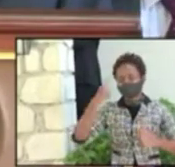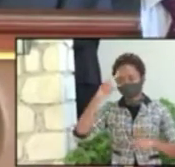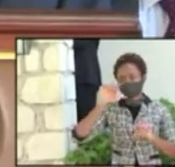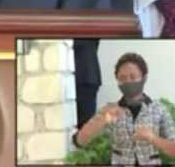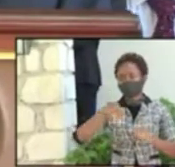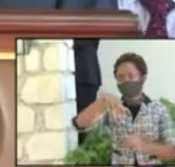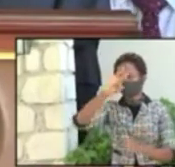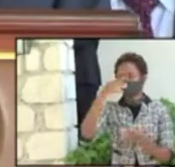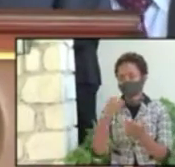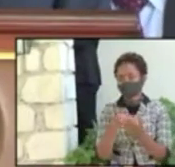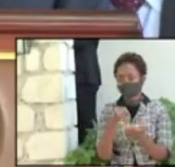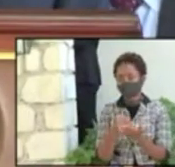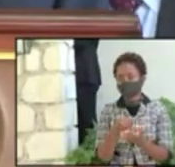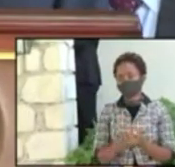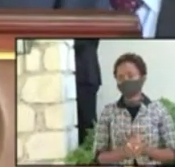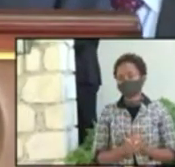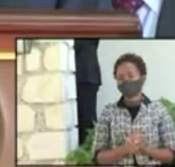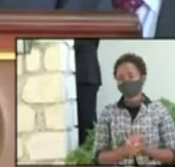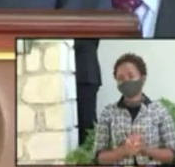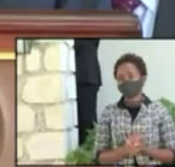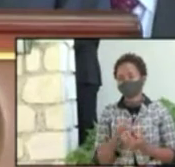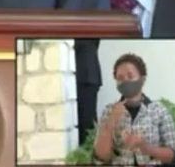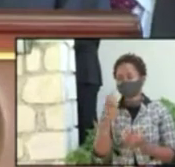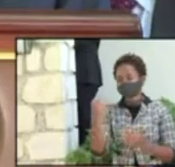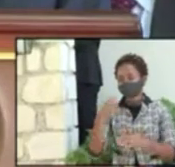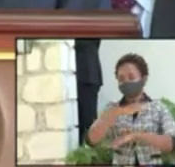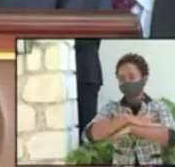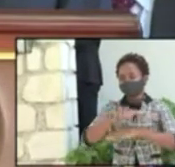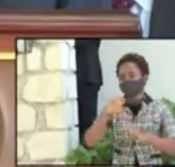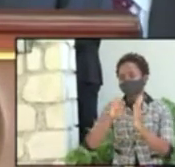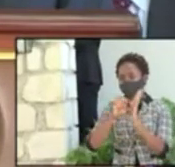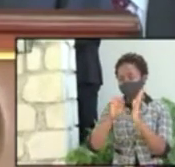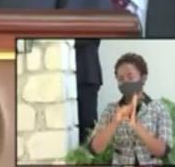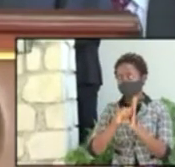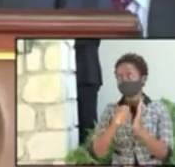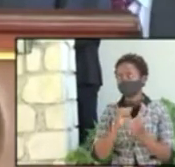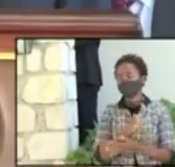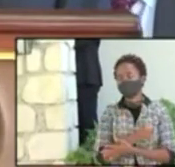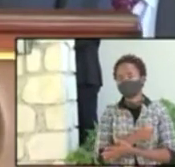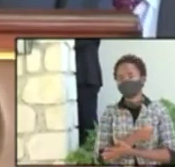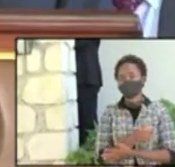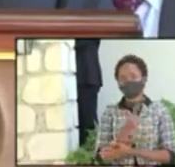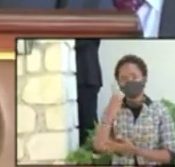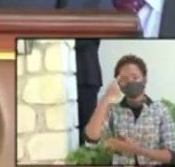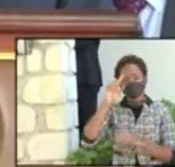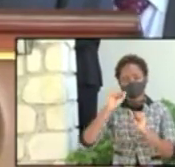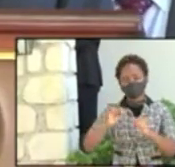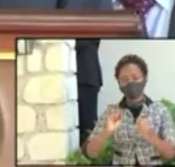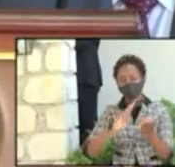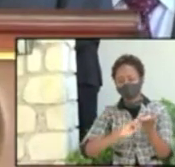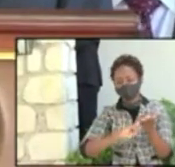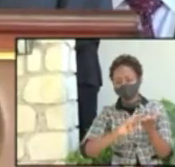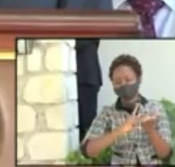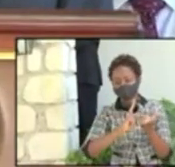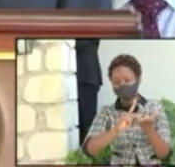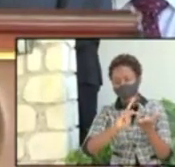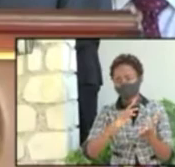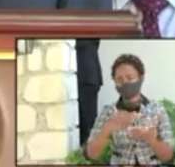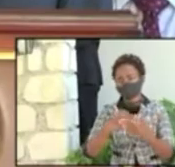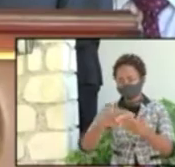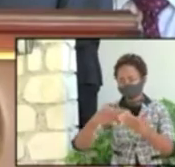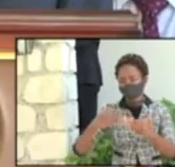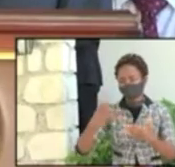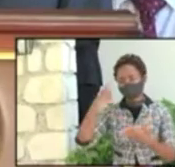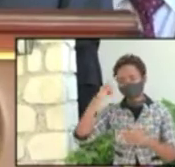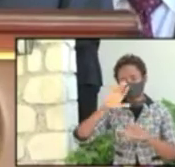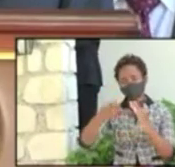toucher et n'a dit officier d'état civil yo c'est bien capable signer d'avance et eh bien tout